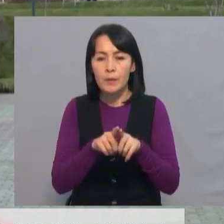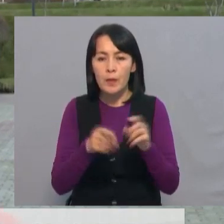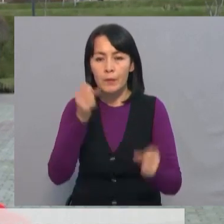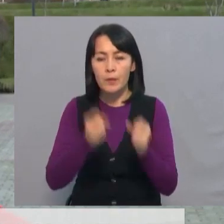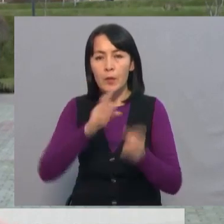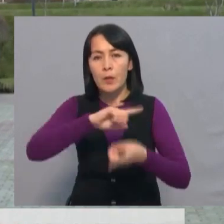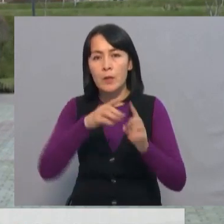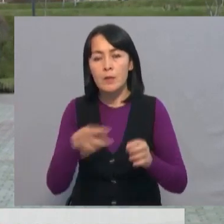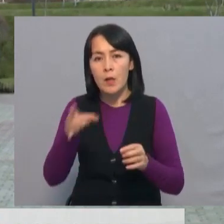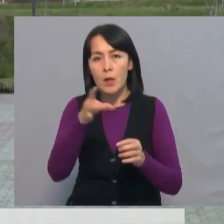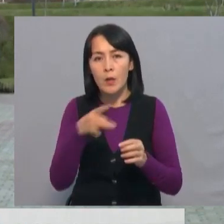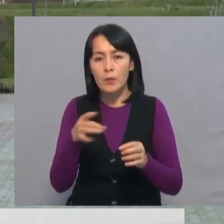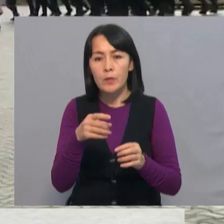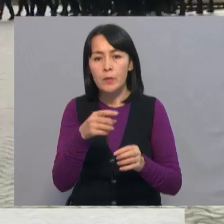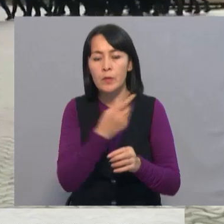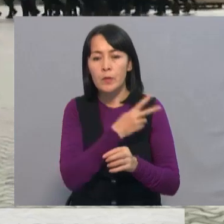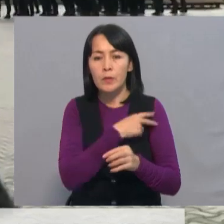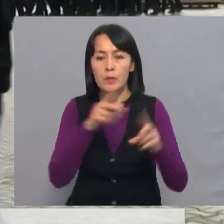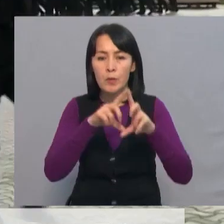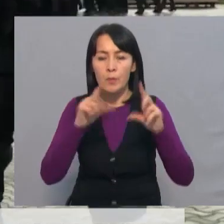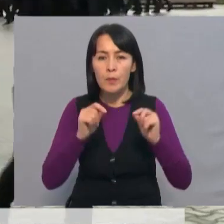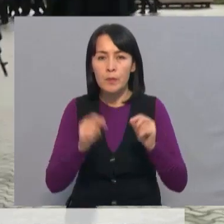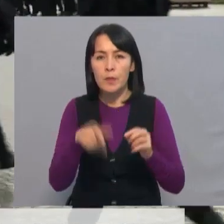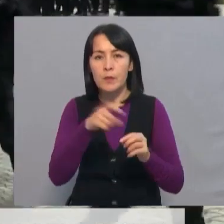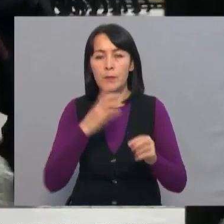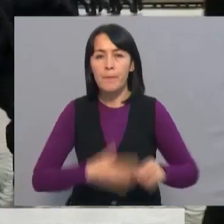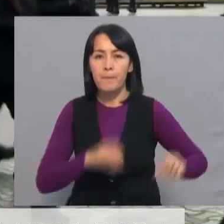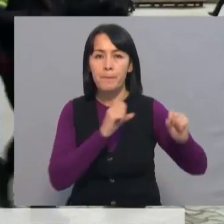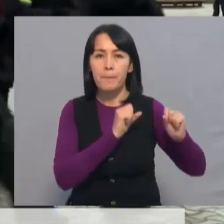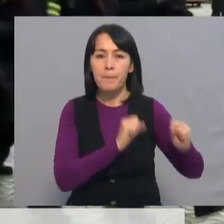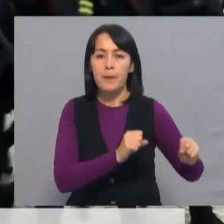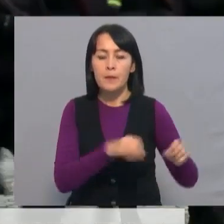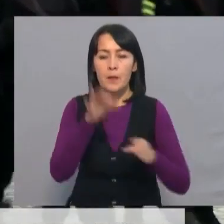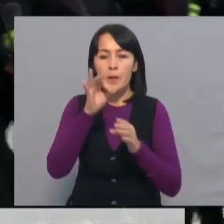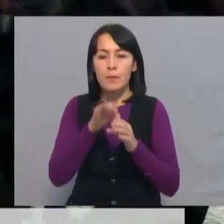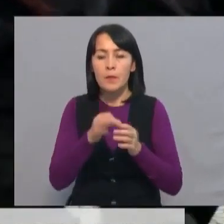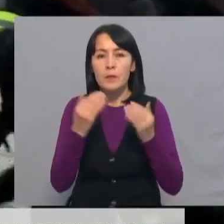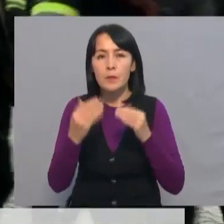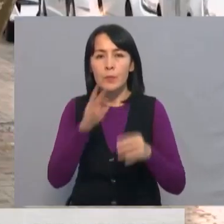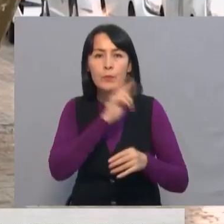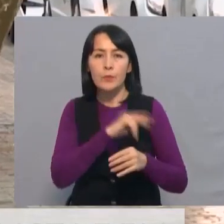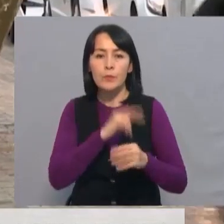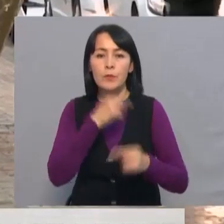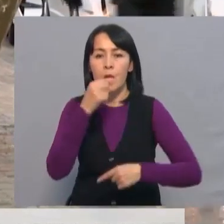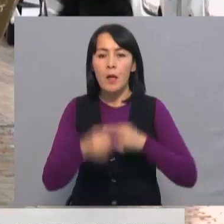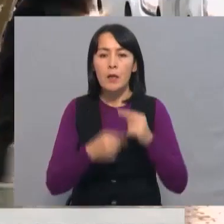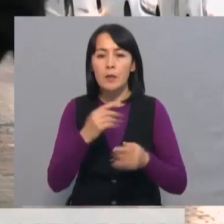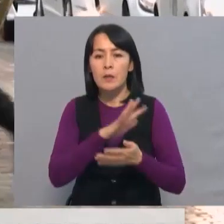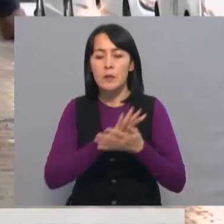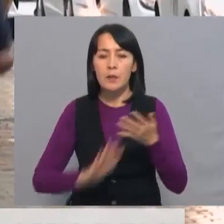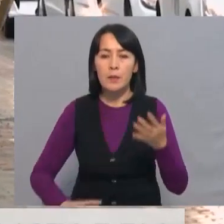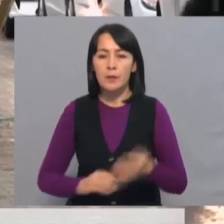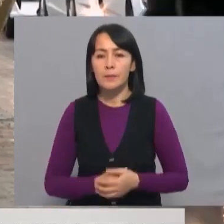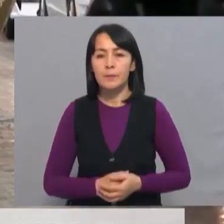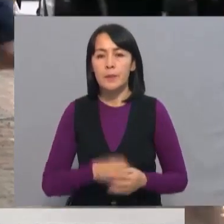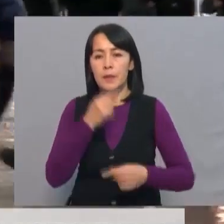мына аудандық кезекші бөлімдеріне бөлініп отыр. Азаматтардың қауіпсіздігі мен тыныштығын қамтамасыз ету мақсатындағы бұл жұмыстар әрмен қарайда өз жалғасын